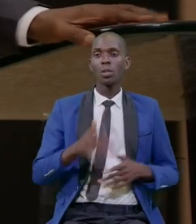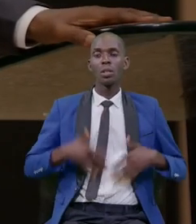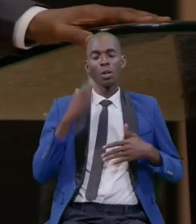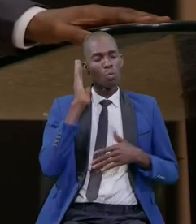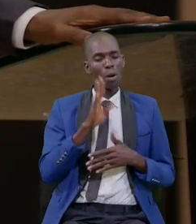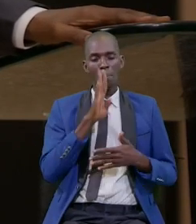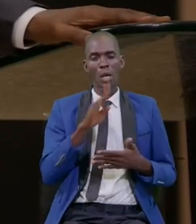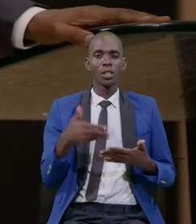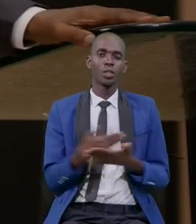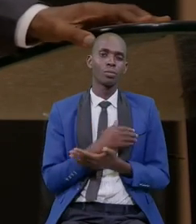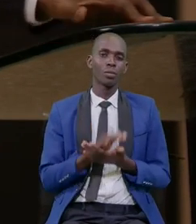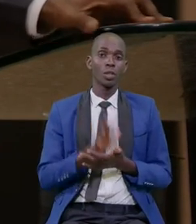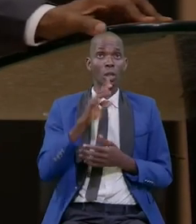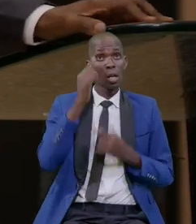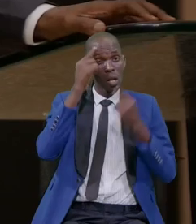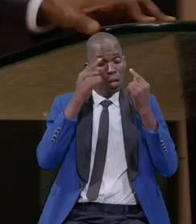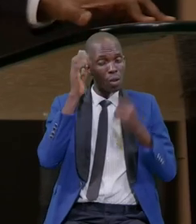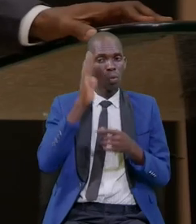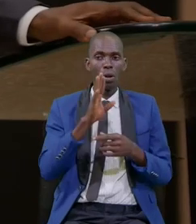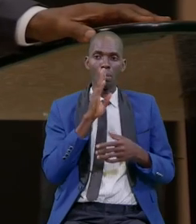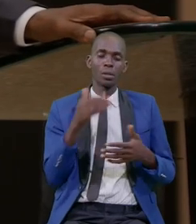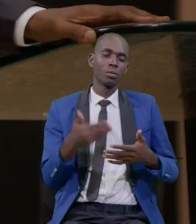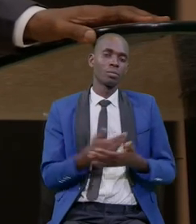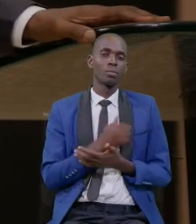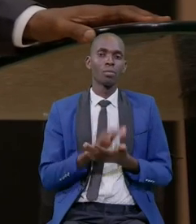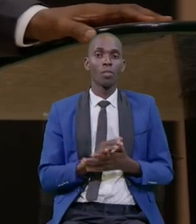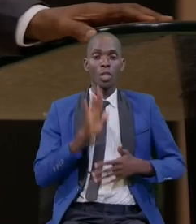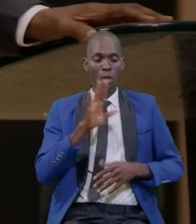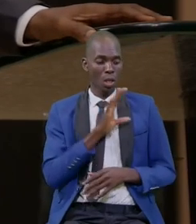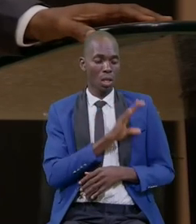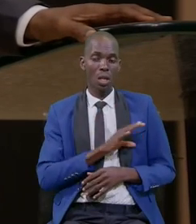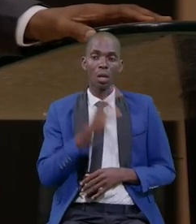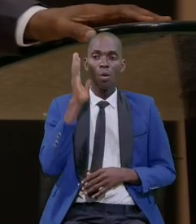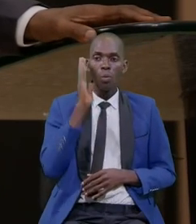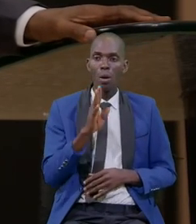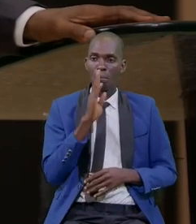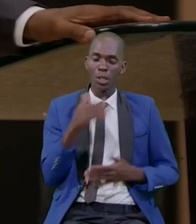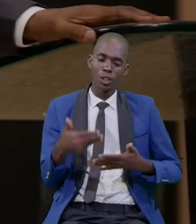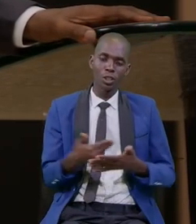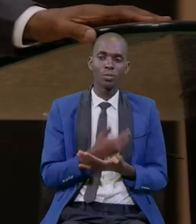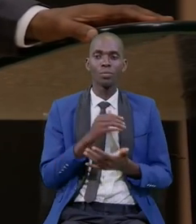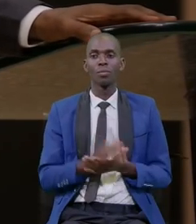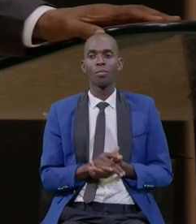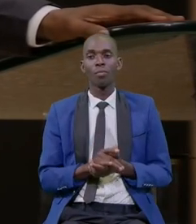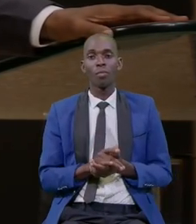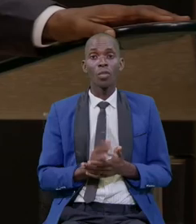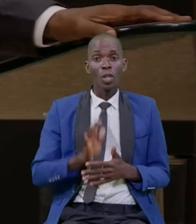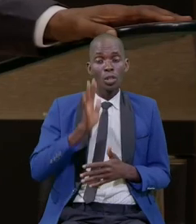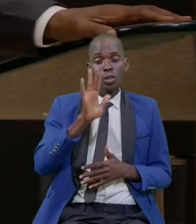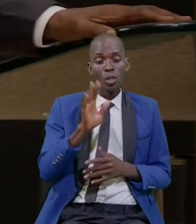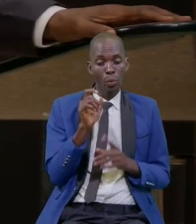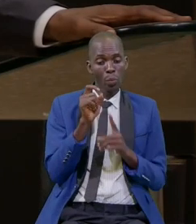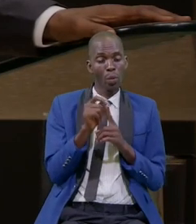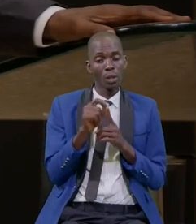sera nouvelle. Vos pensées nouvelles, votre caractère nouveau, vos